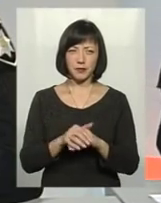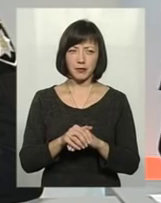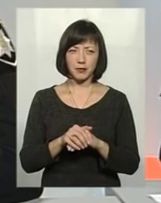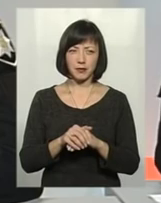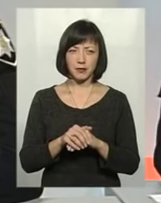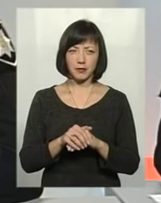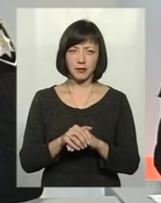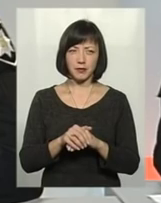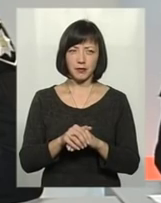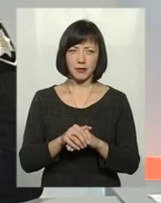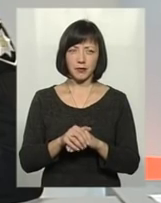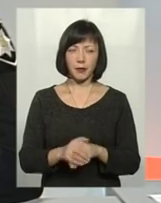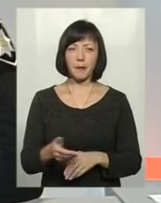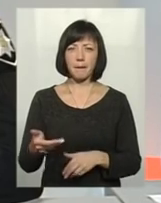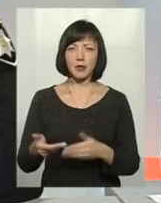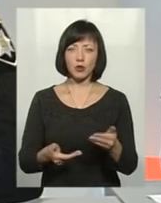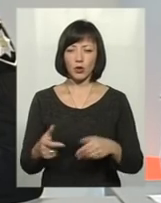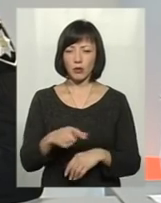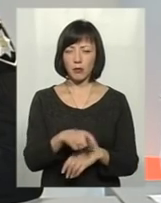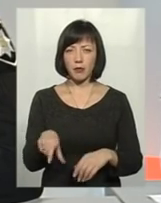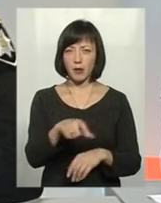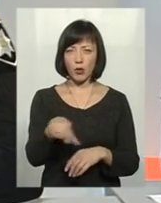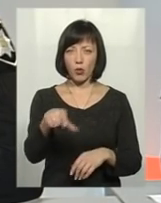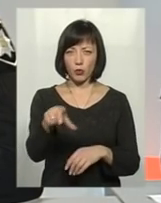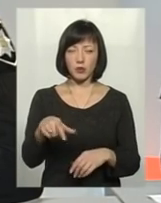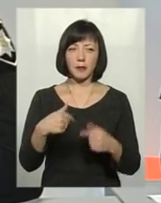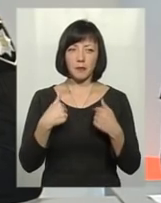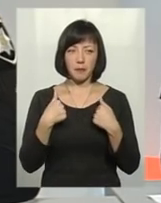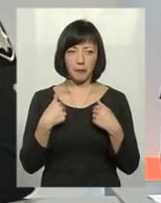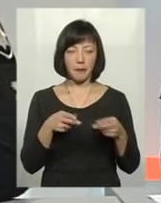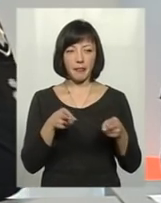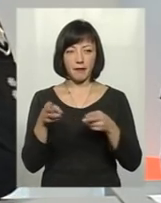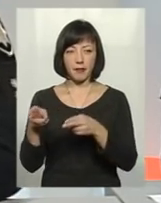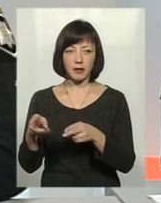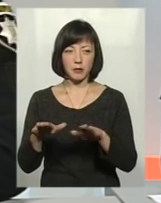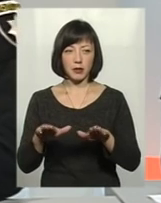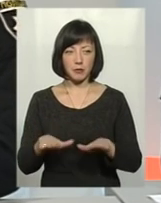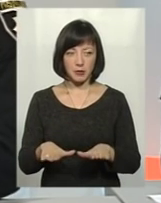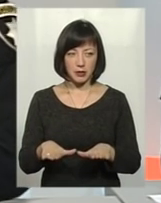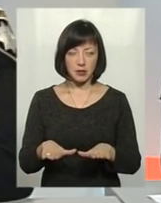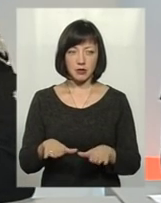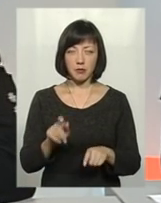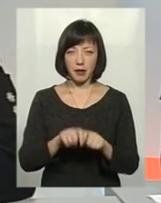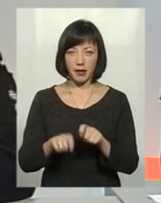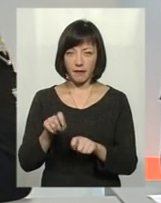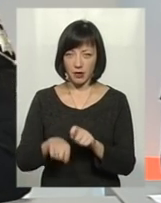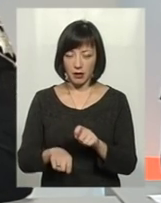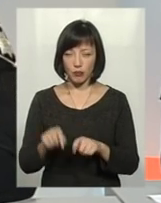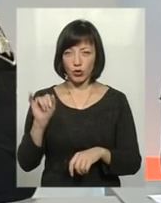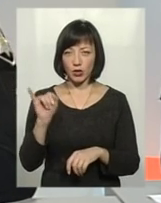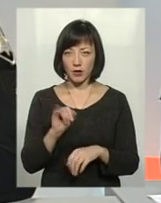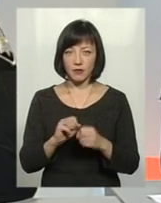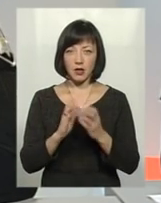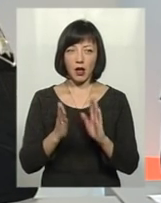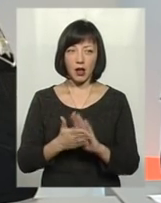що стосується пішохідного переходу. Це ми виїдемо туди на місце, переглянемо. І